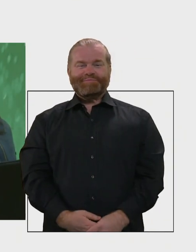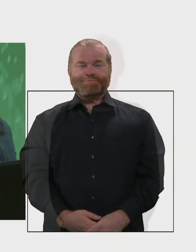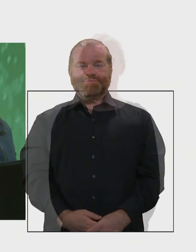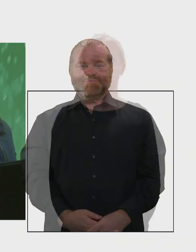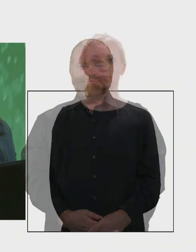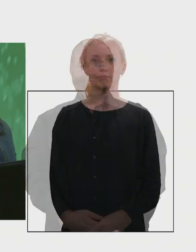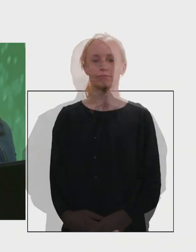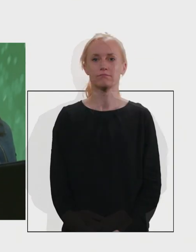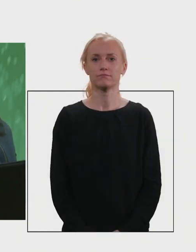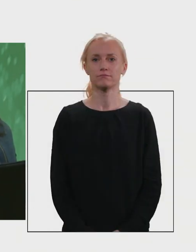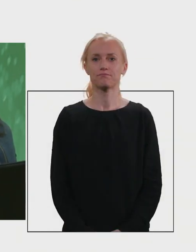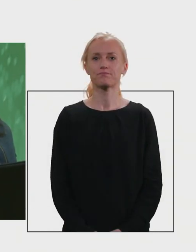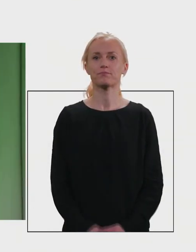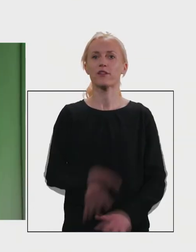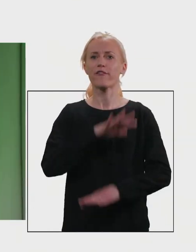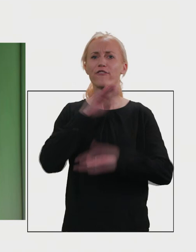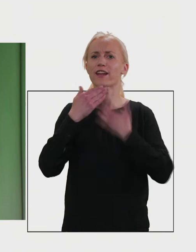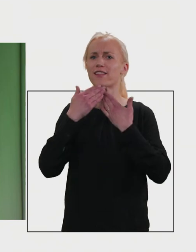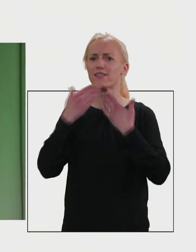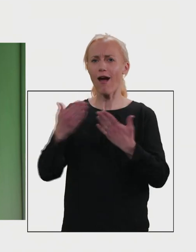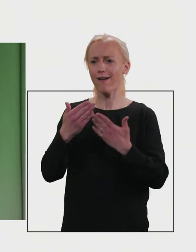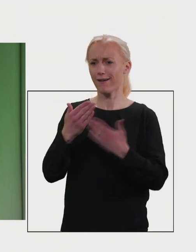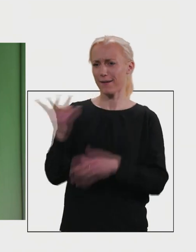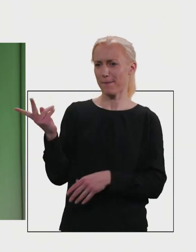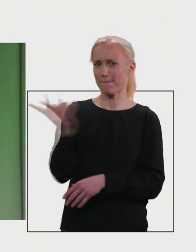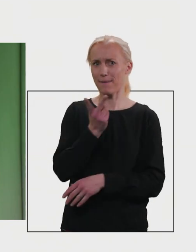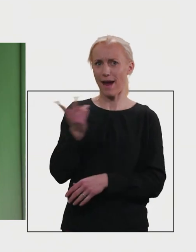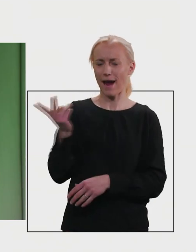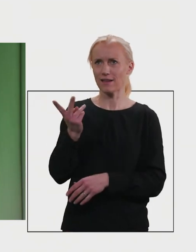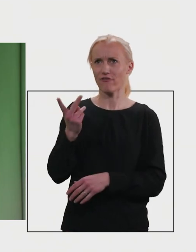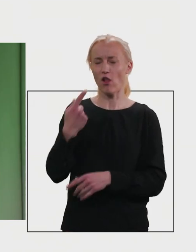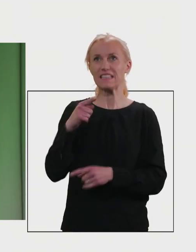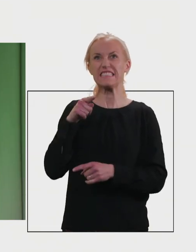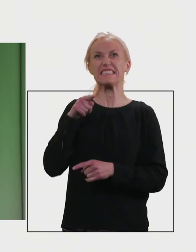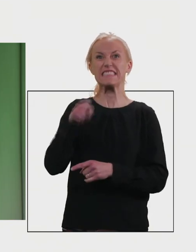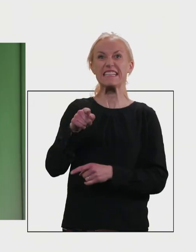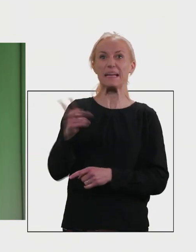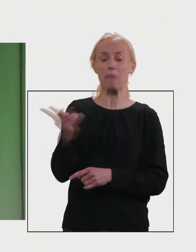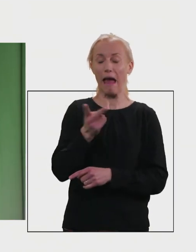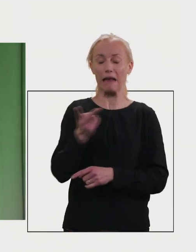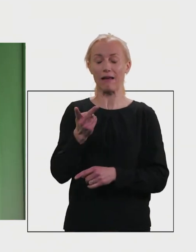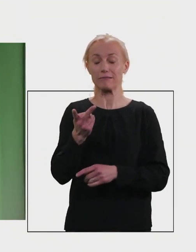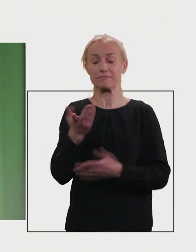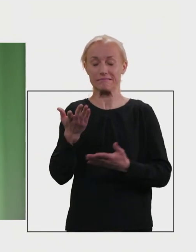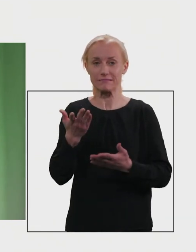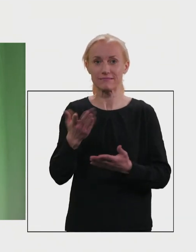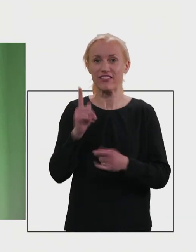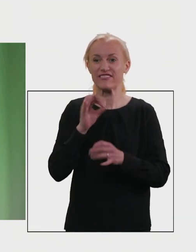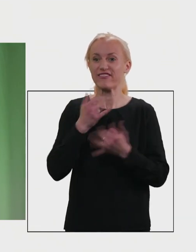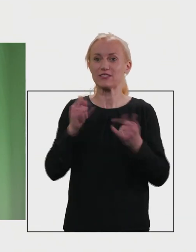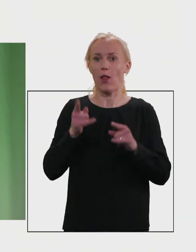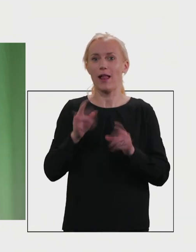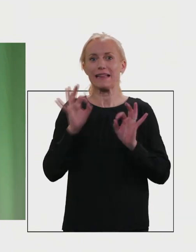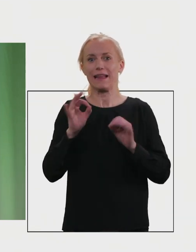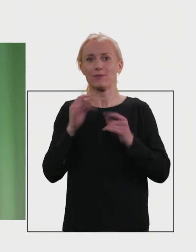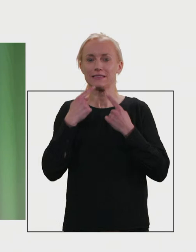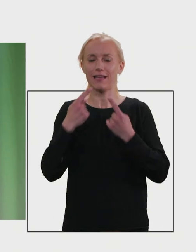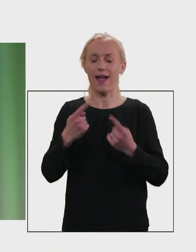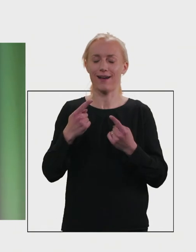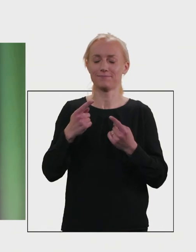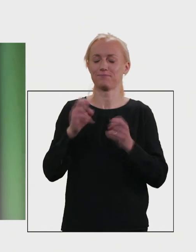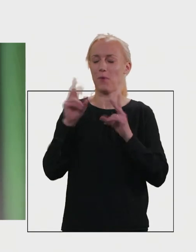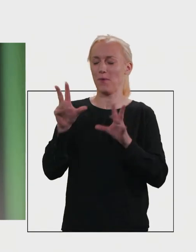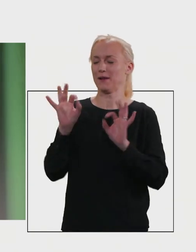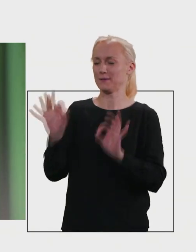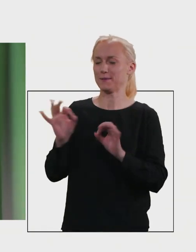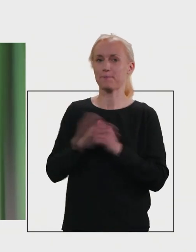dieser Stelle an euch beiden. Ich hätte fast Sie beiden gesagt. Ich weiß dann immer nicht genau, ob ihr zu oder sie sagen. Okay, alles